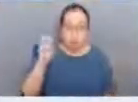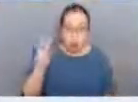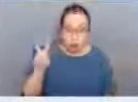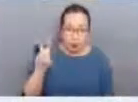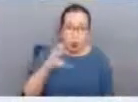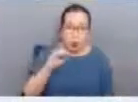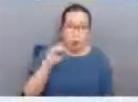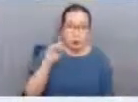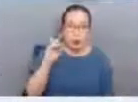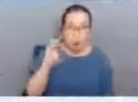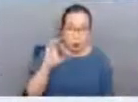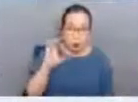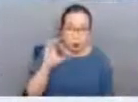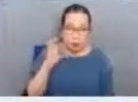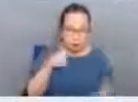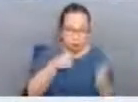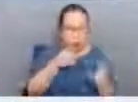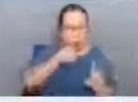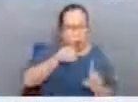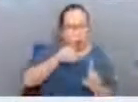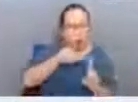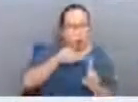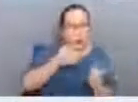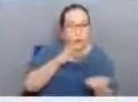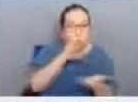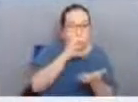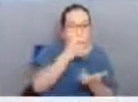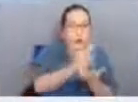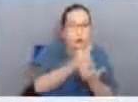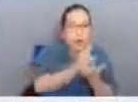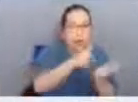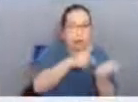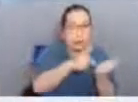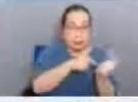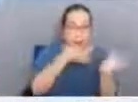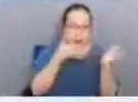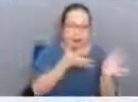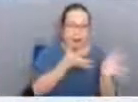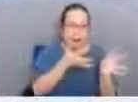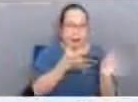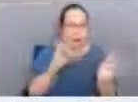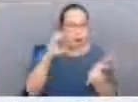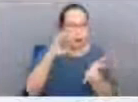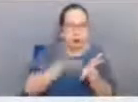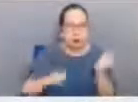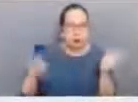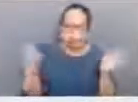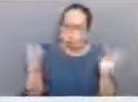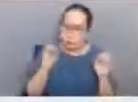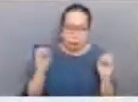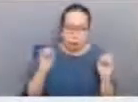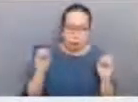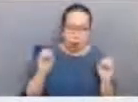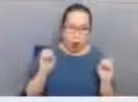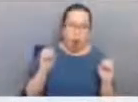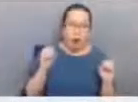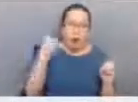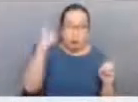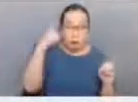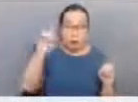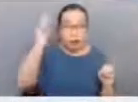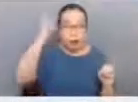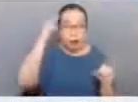buwan sa mga utang nila. Sometimes kasi, Yosek Rocky, ang tanong nila dyan, pagdating pa sa Enero, ang babayaran